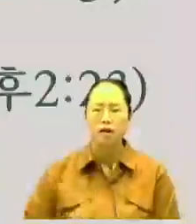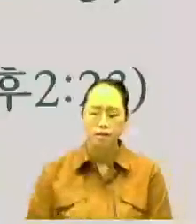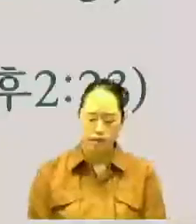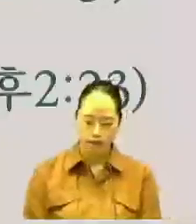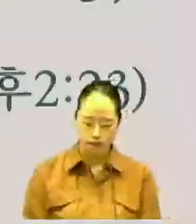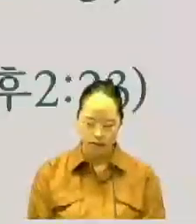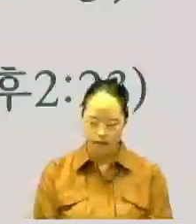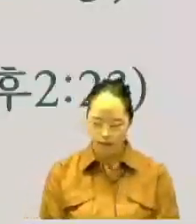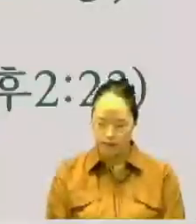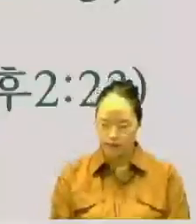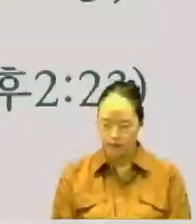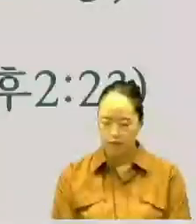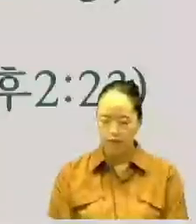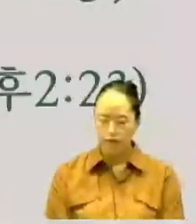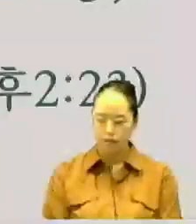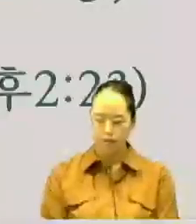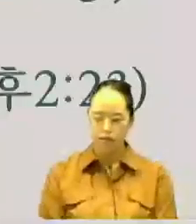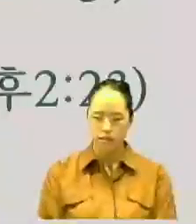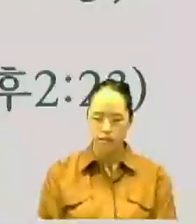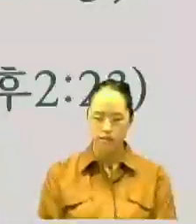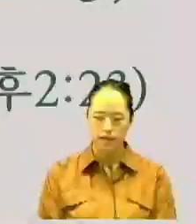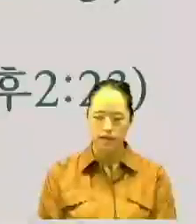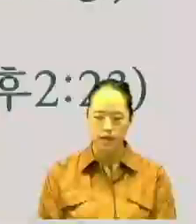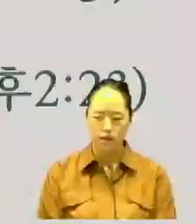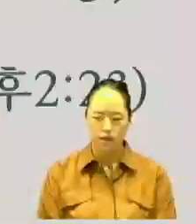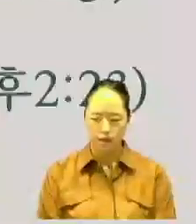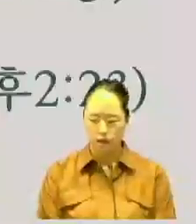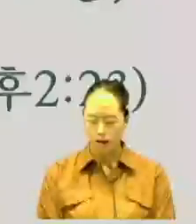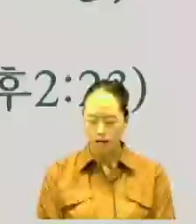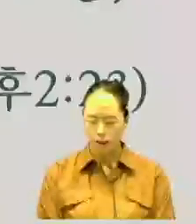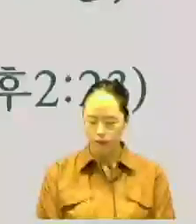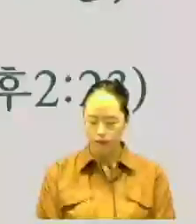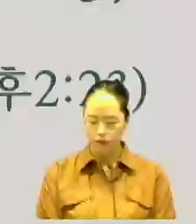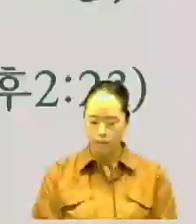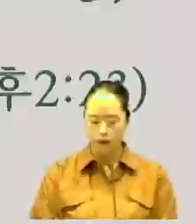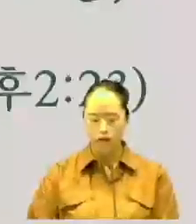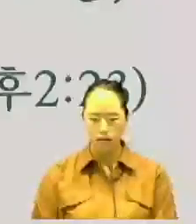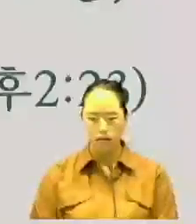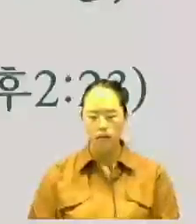神在通过这个经节，这节经文告诉我们说，如果